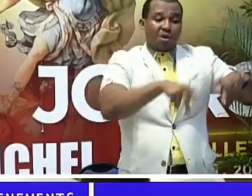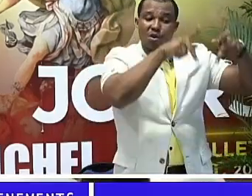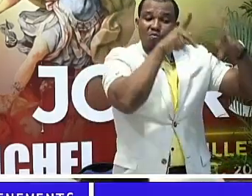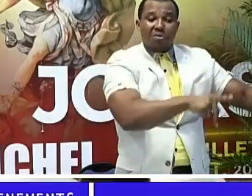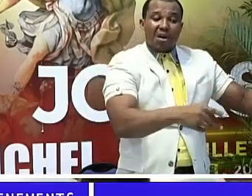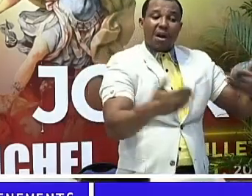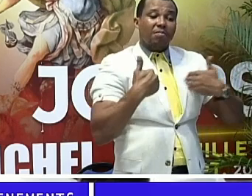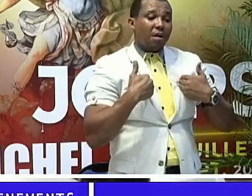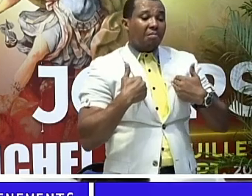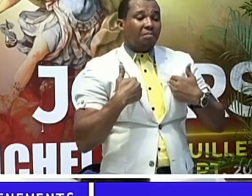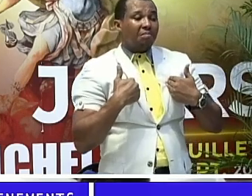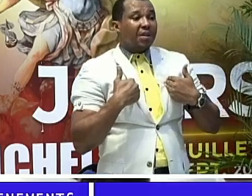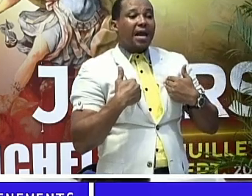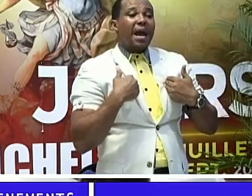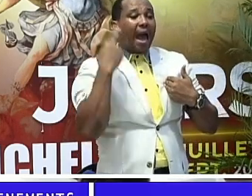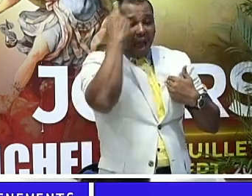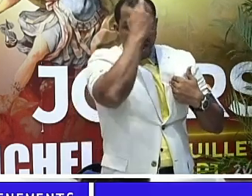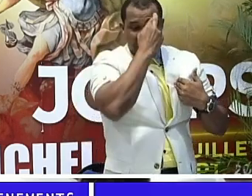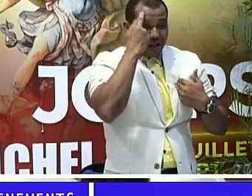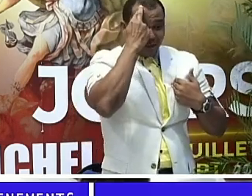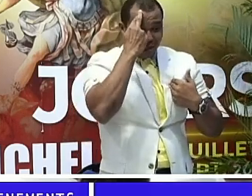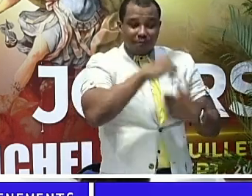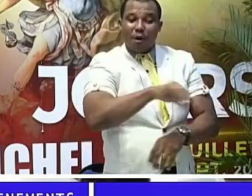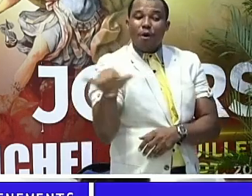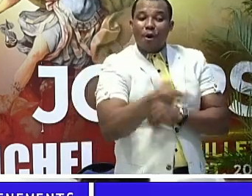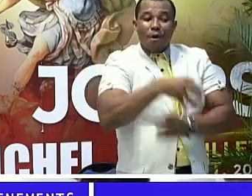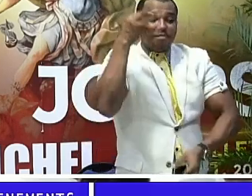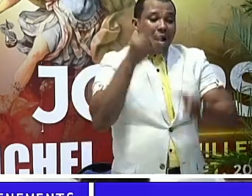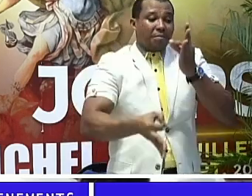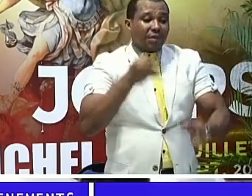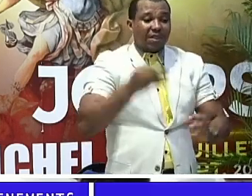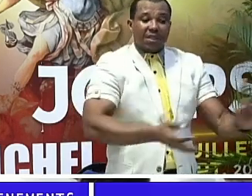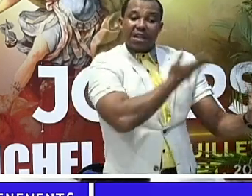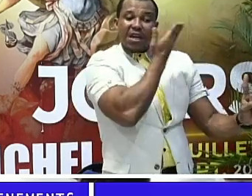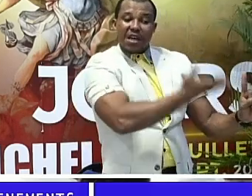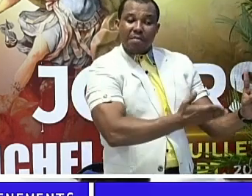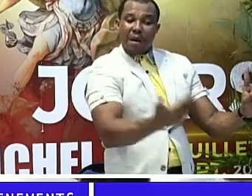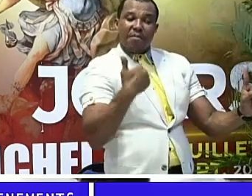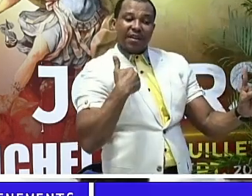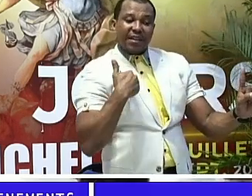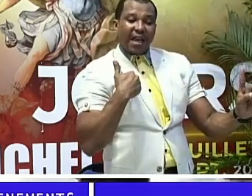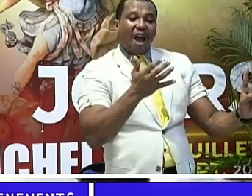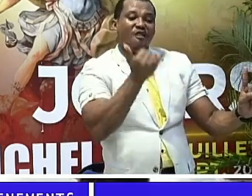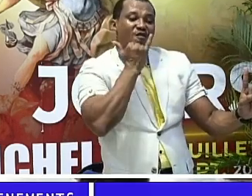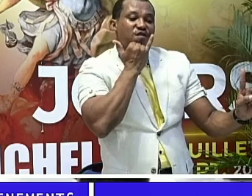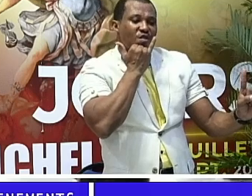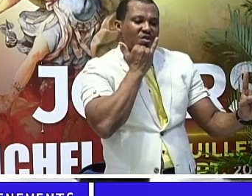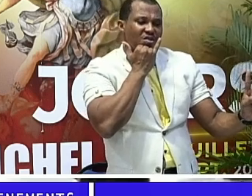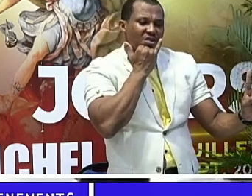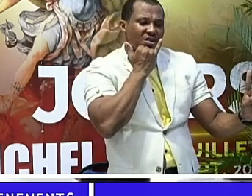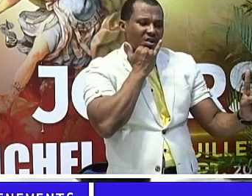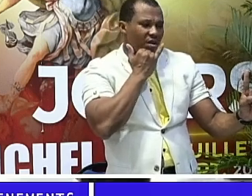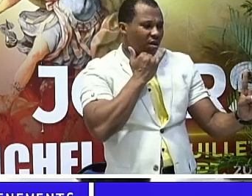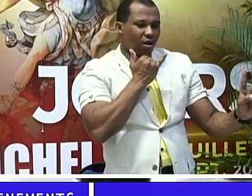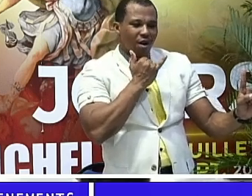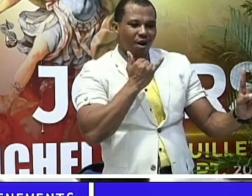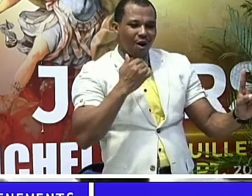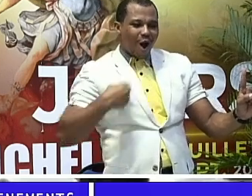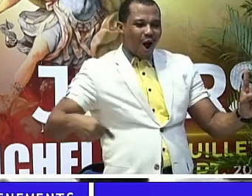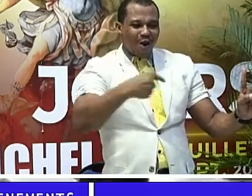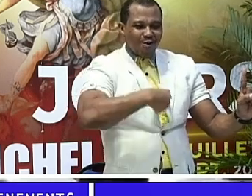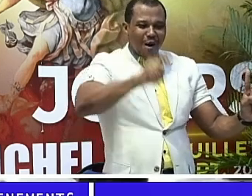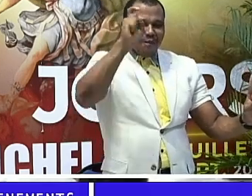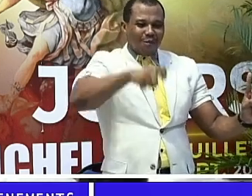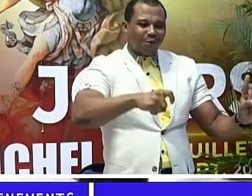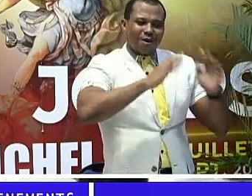en piège, nous même comme chrétiens, nous pas chita dans bat bravo dans rire dans croiser bras nous. Quel que soit le monde qui